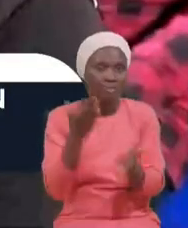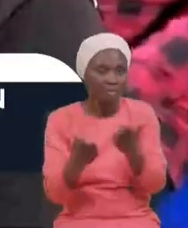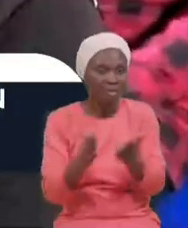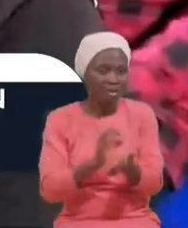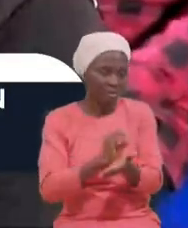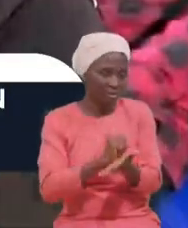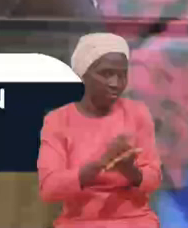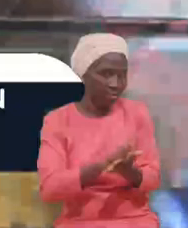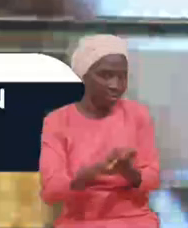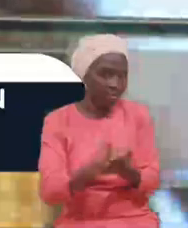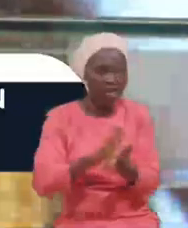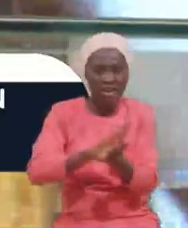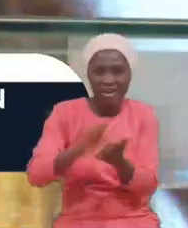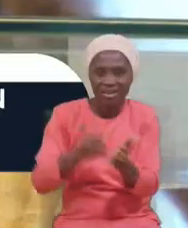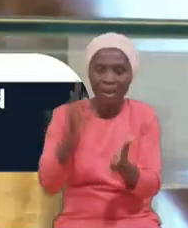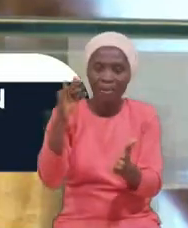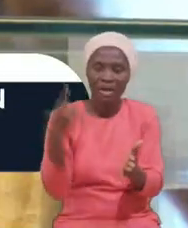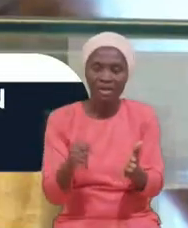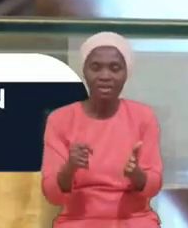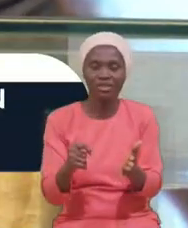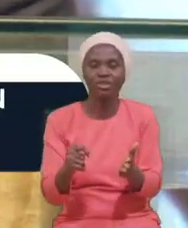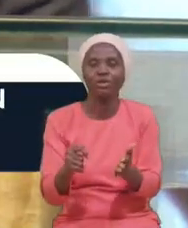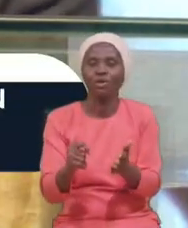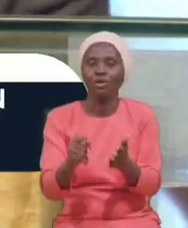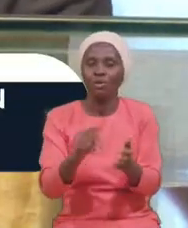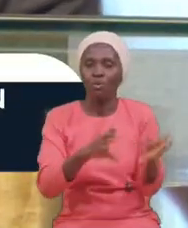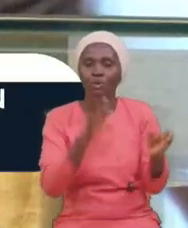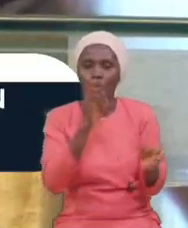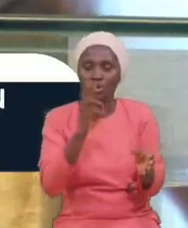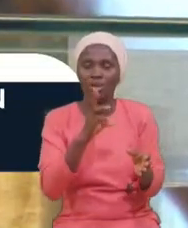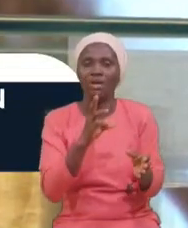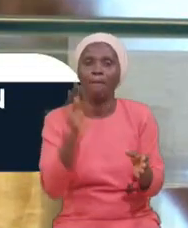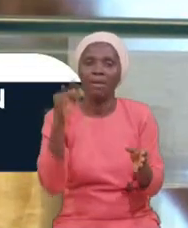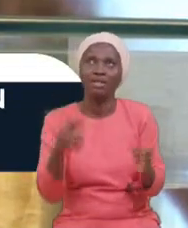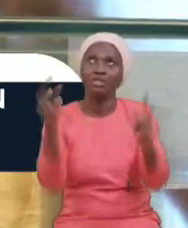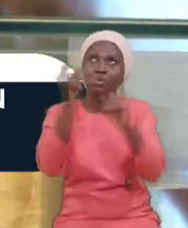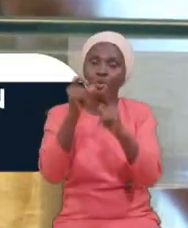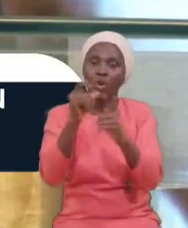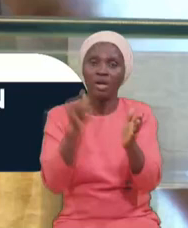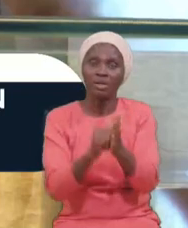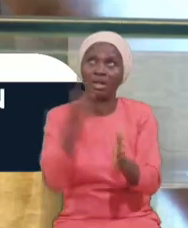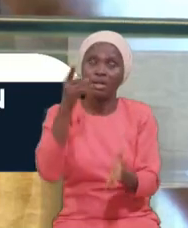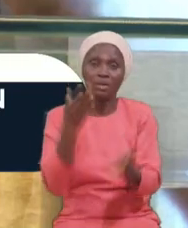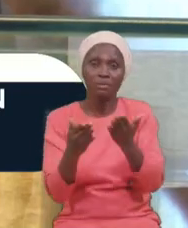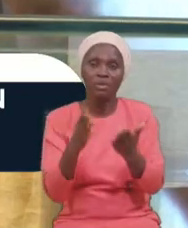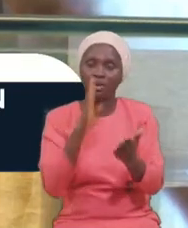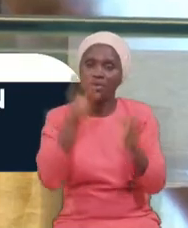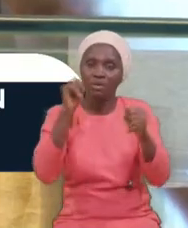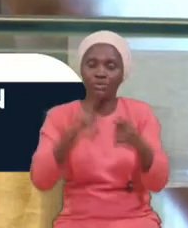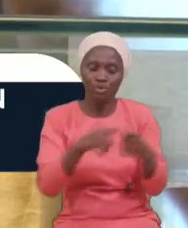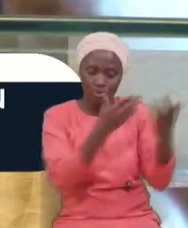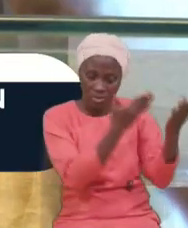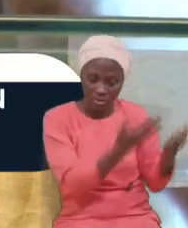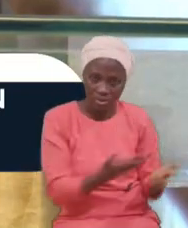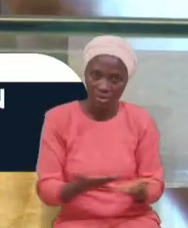Afin de la sanctifier par la parole, après l'avoir purifiée par le baptême d'eau, afin de faire paraître devant lui